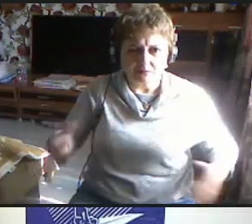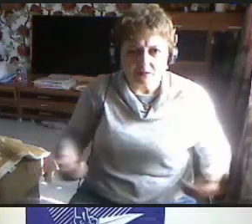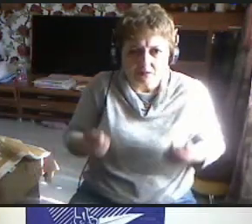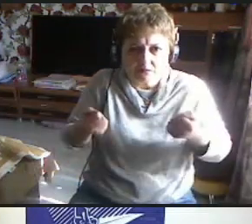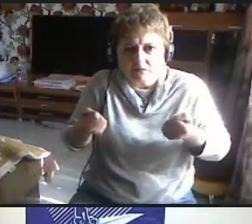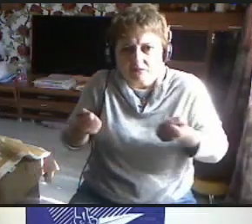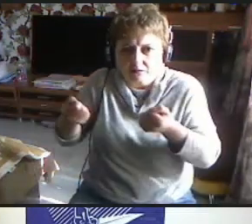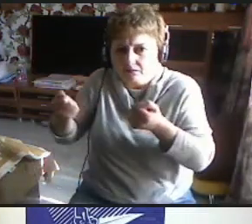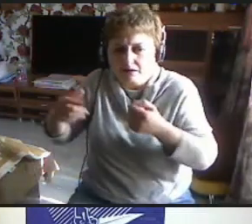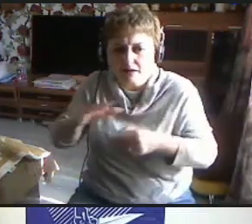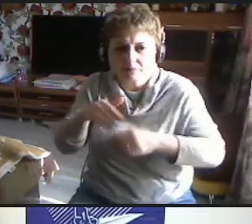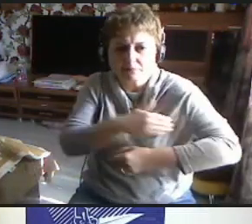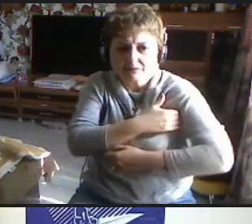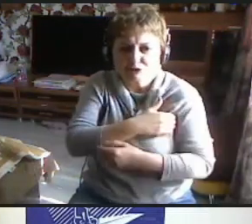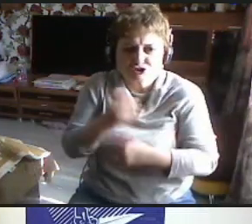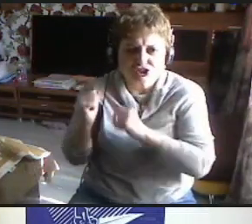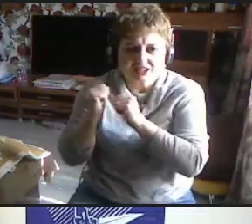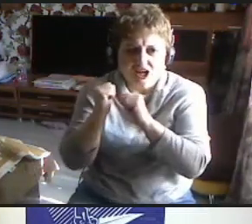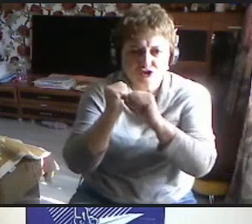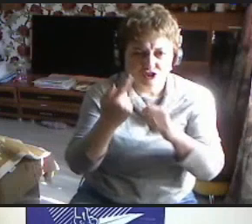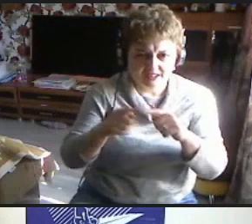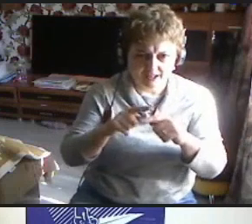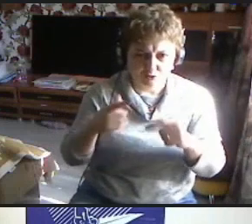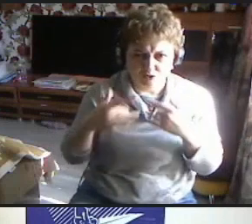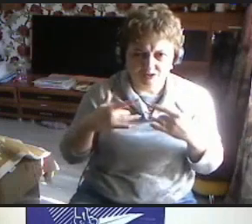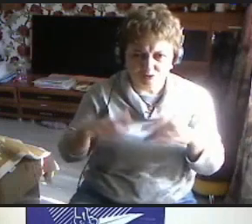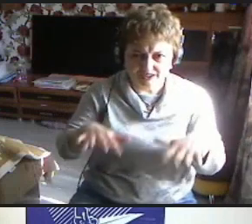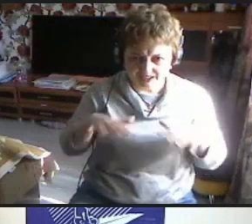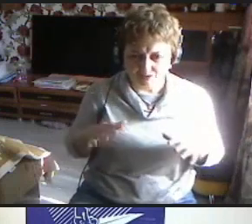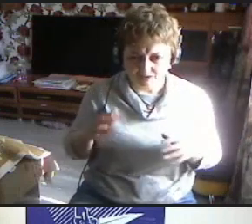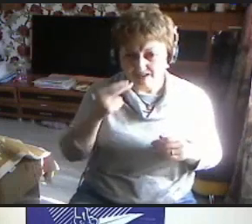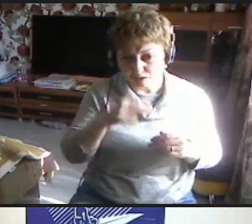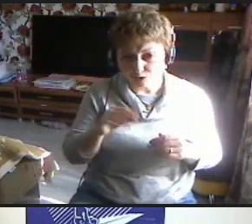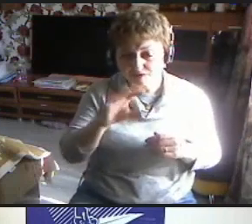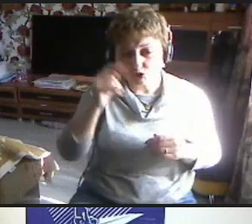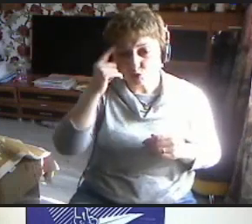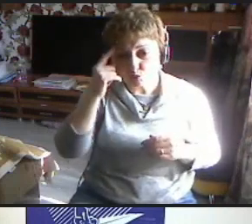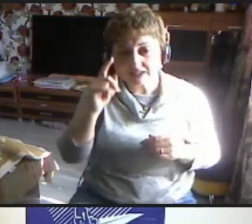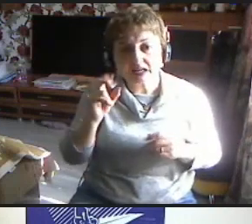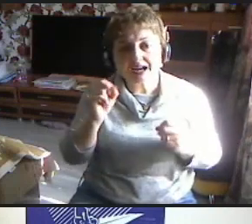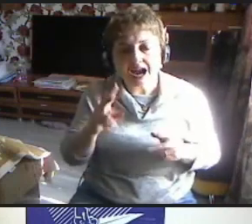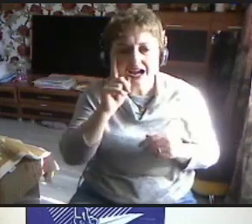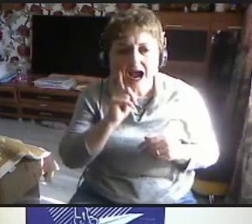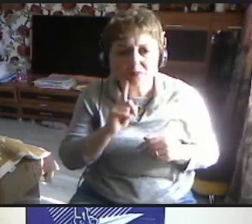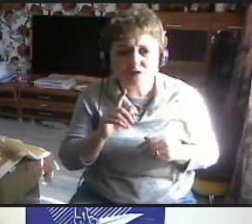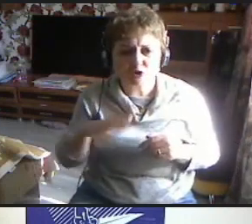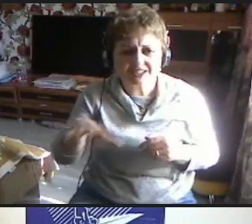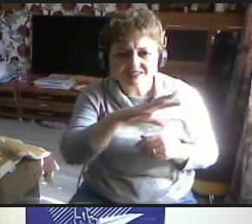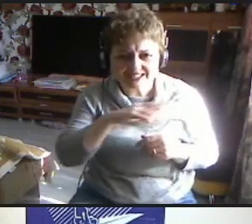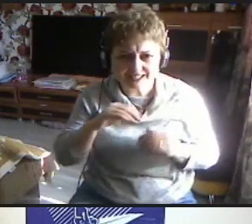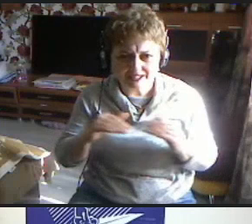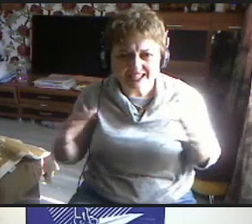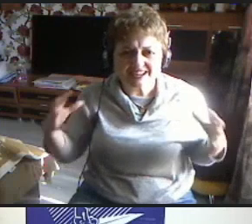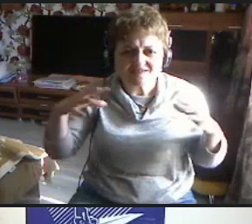под мышки тащить на эту сцену. И лучше всего действительно думать о том, как комфортно будет всем детям вместе,